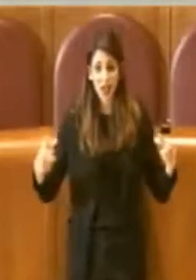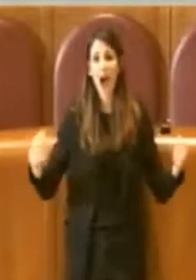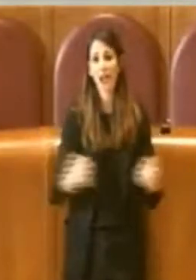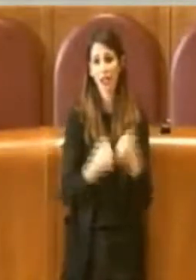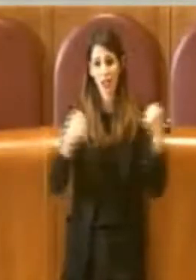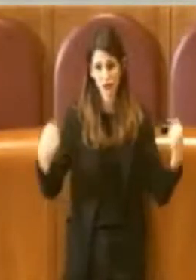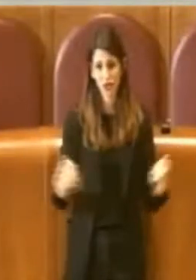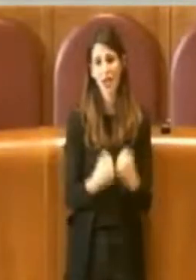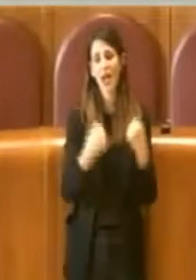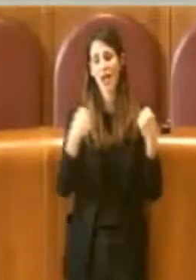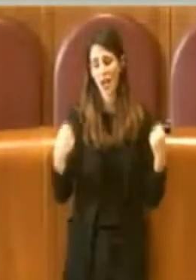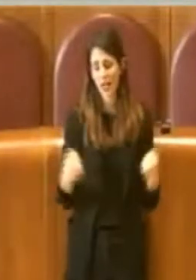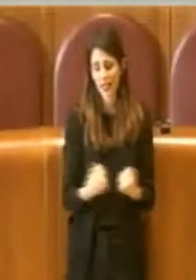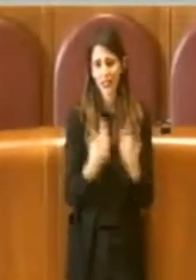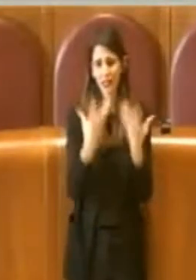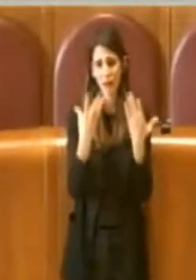sono